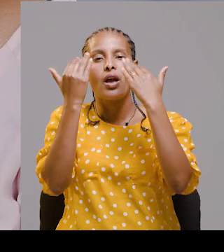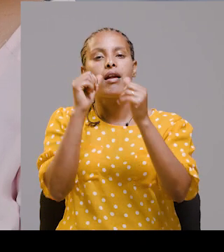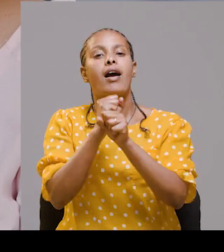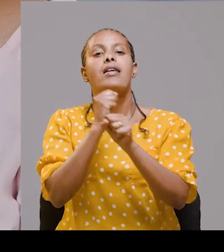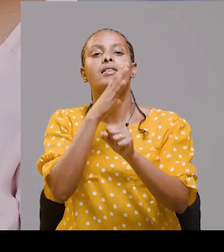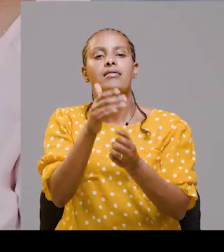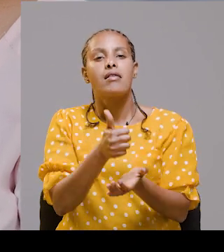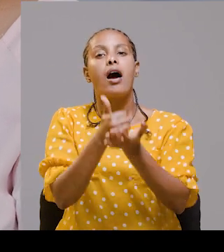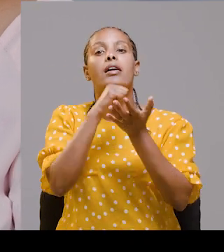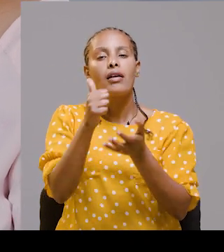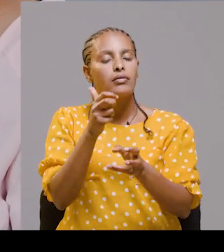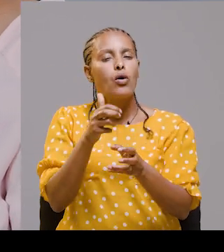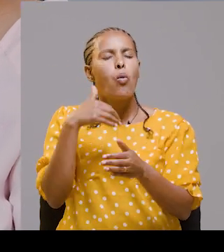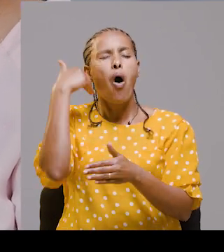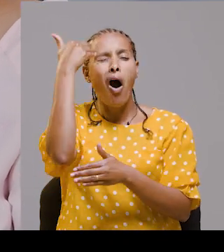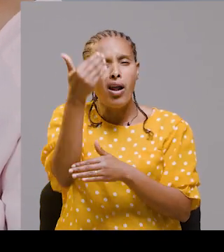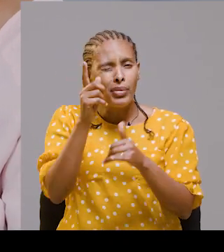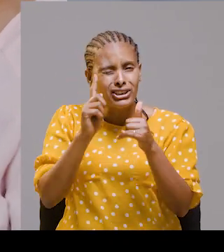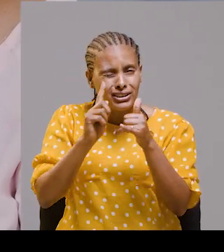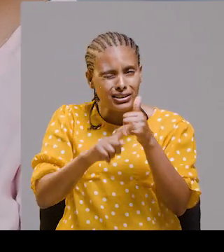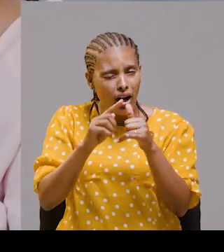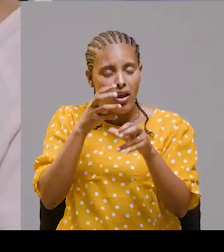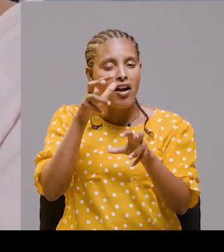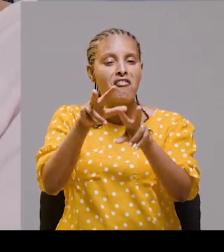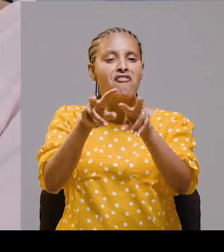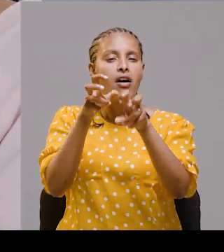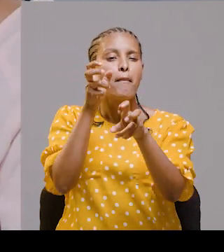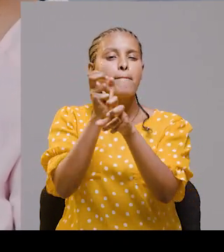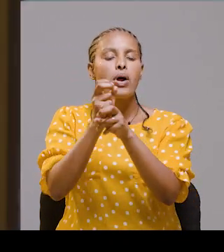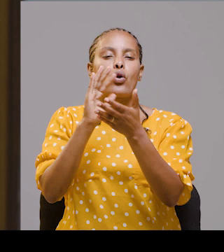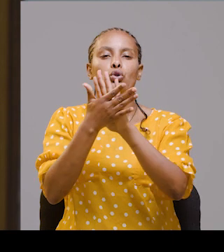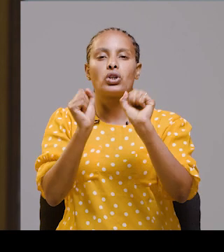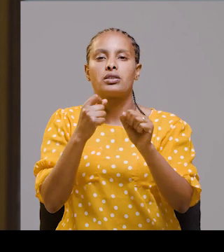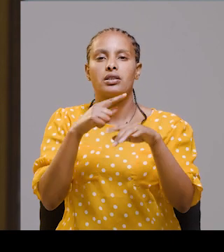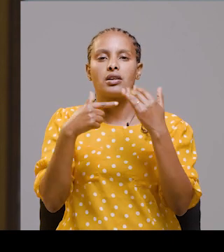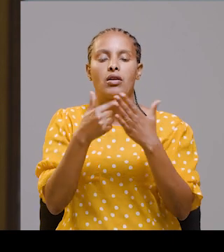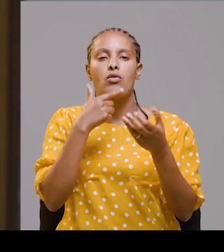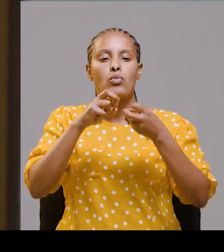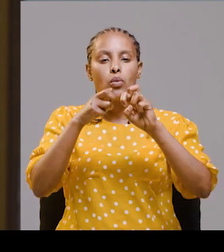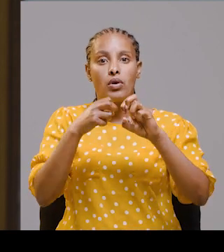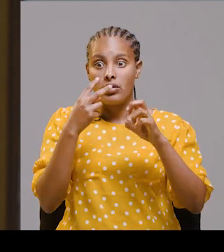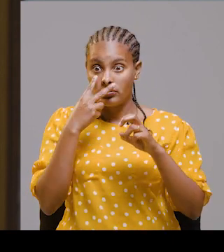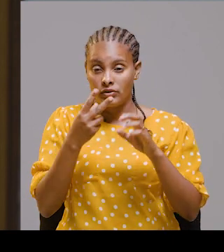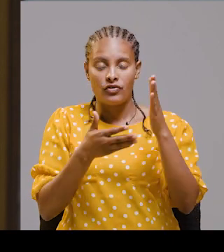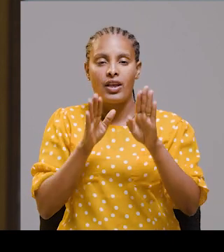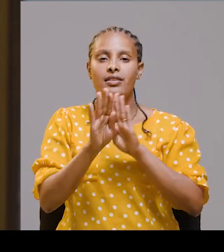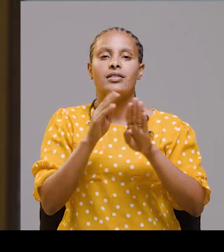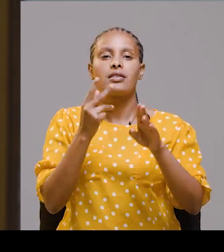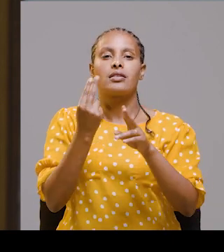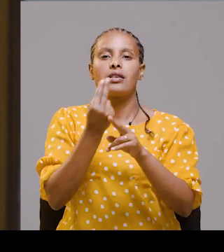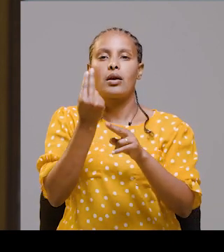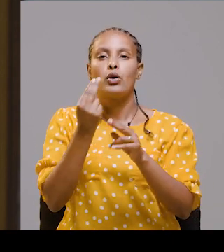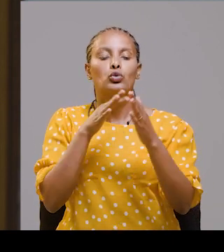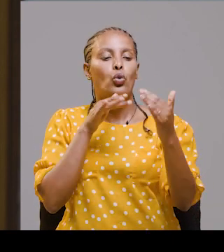سران consequence بخلالي بتام يكفالي هون شلال سازي تشين يلون كيف تتكمن تورناتو